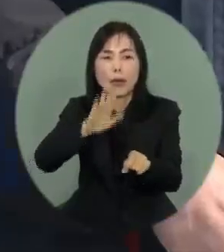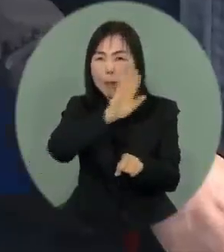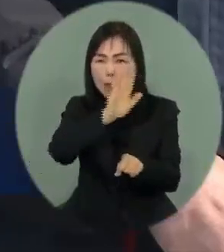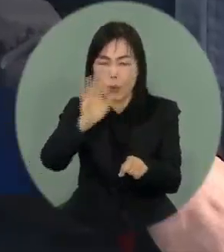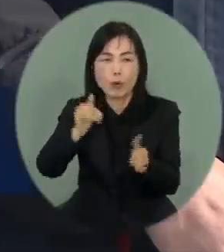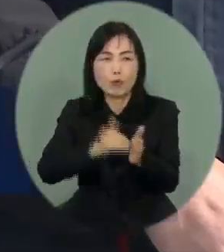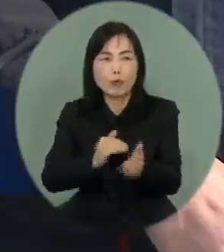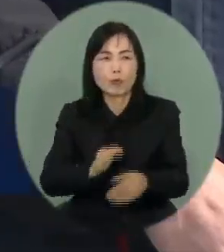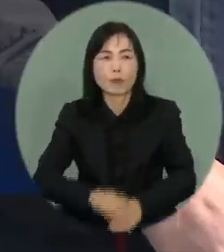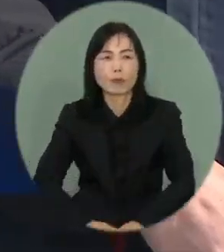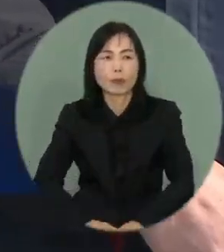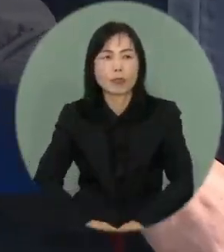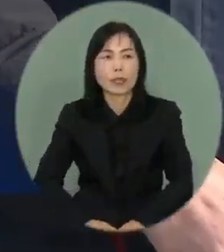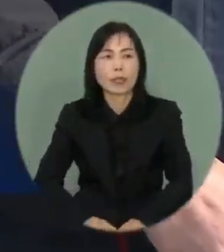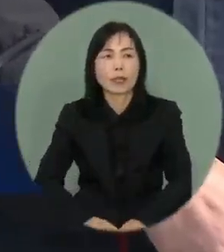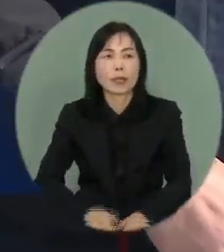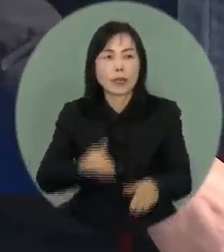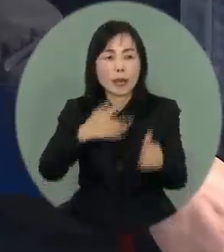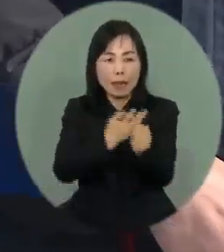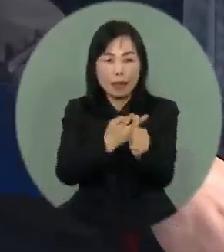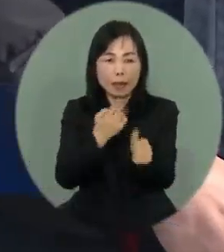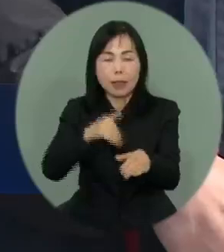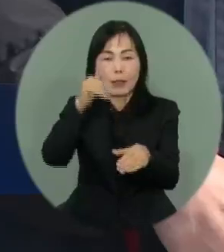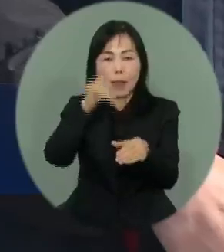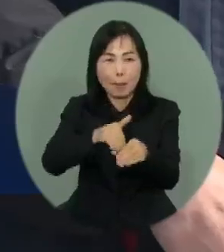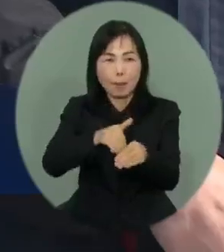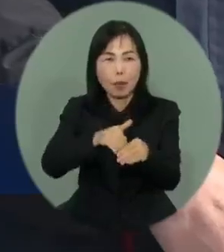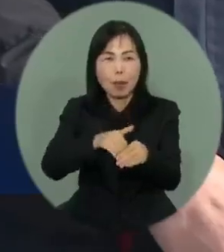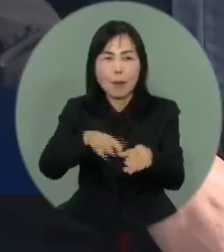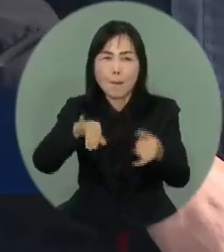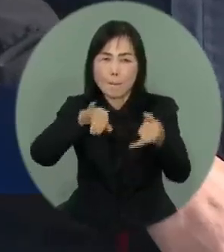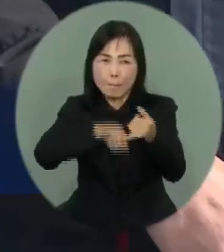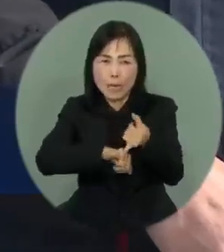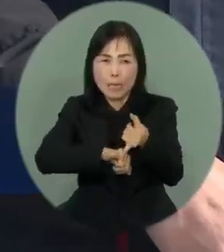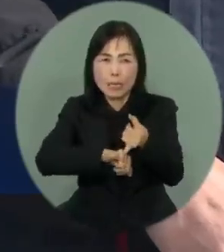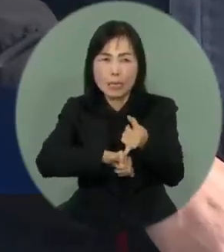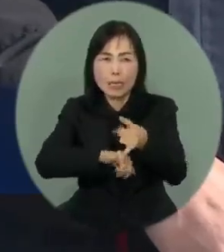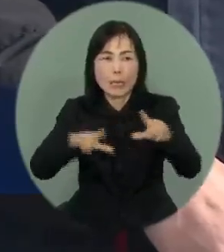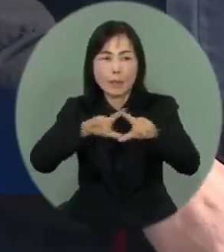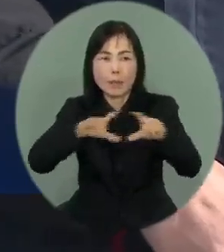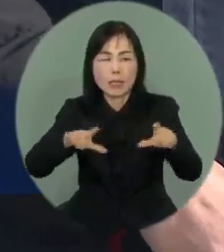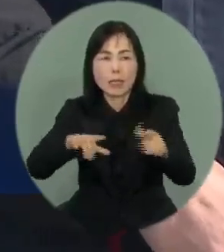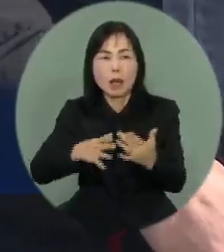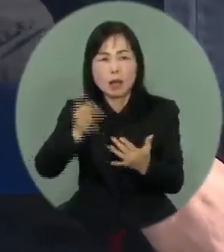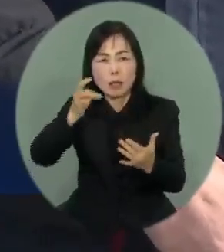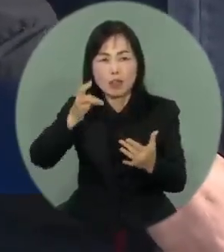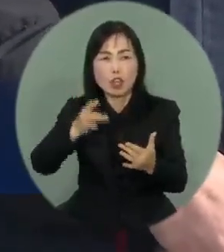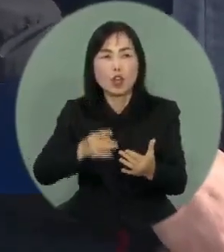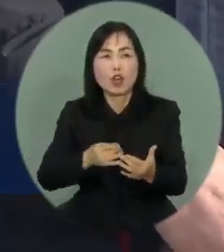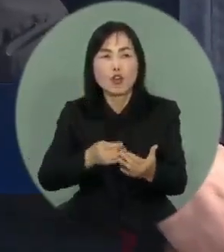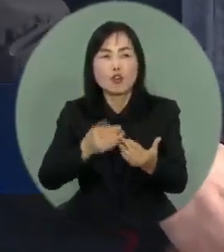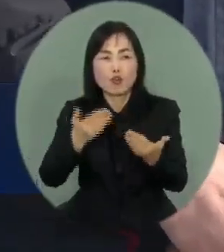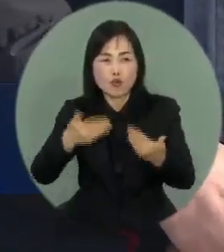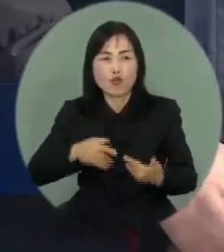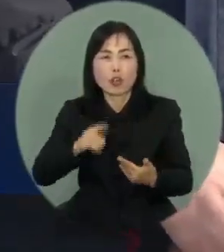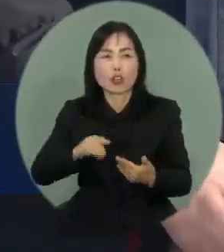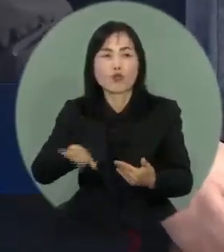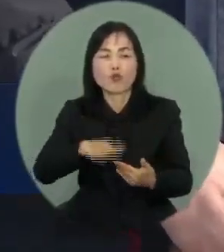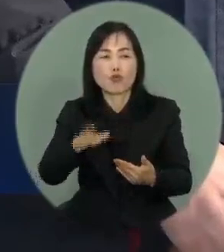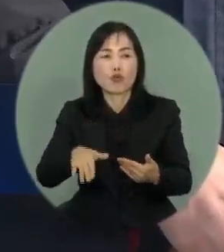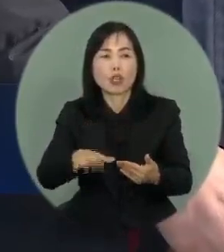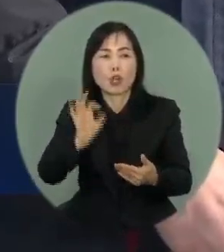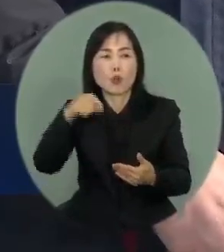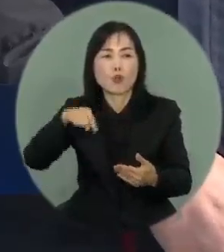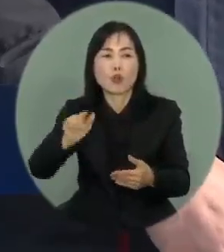이번 탄핵 표결에 반드시 민의를 선택해 줄 것을 우리 원주 시민의